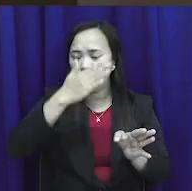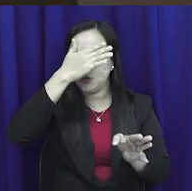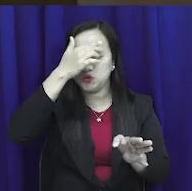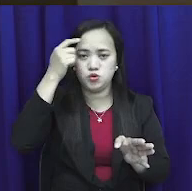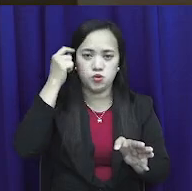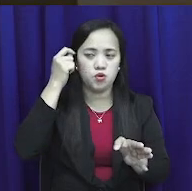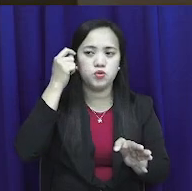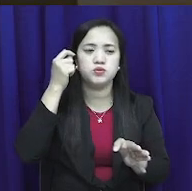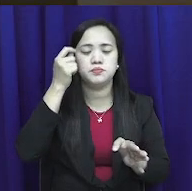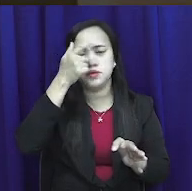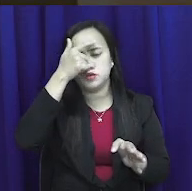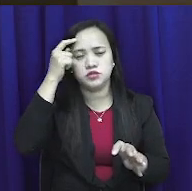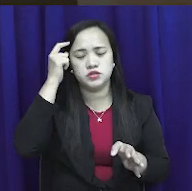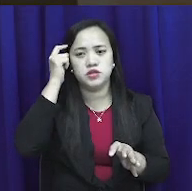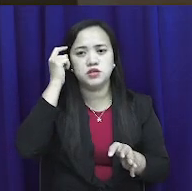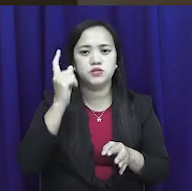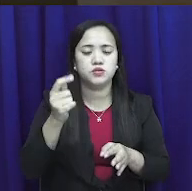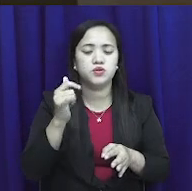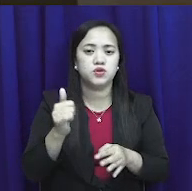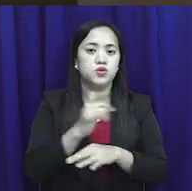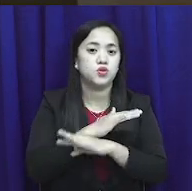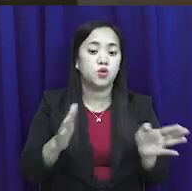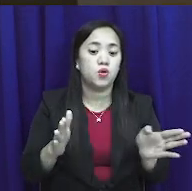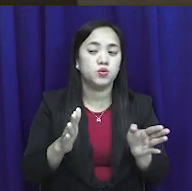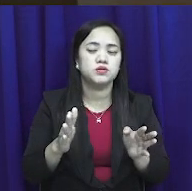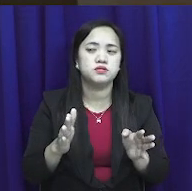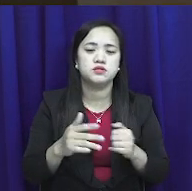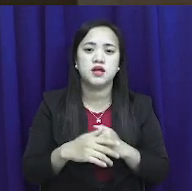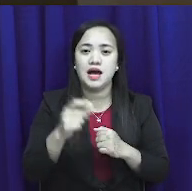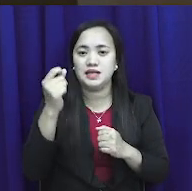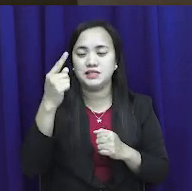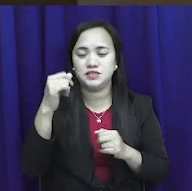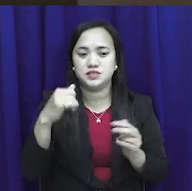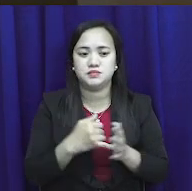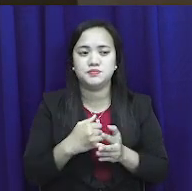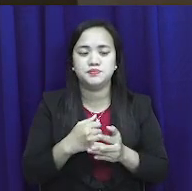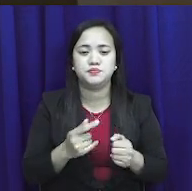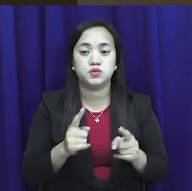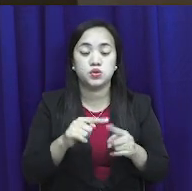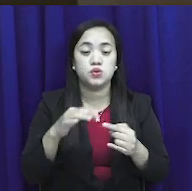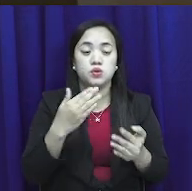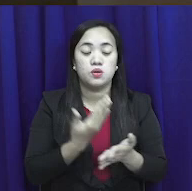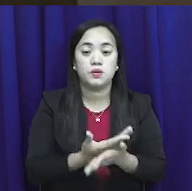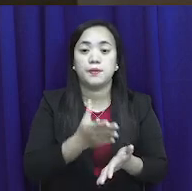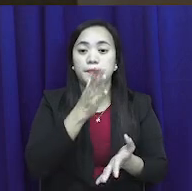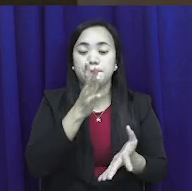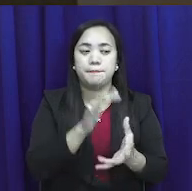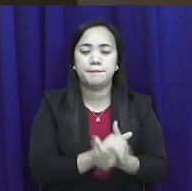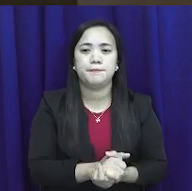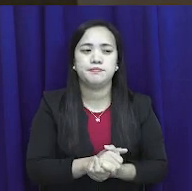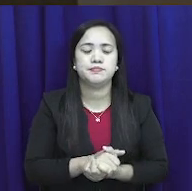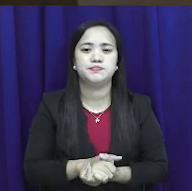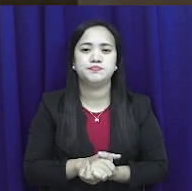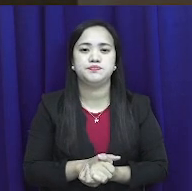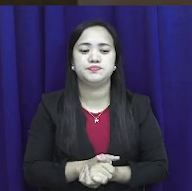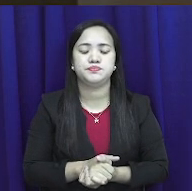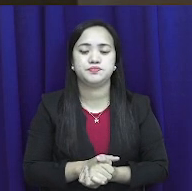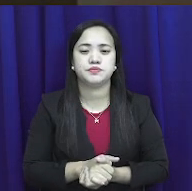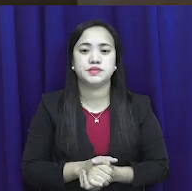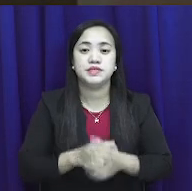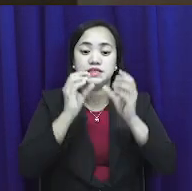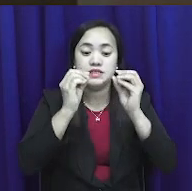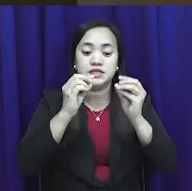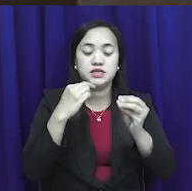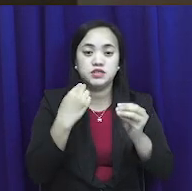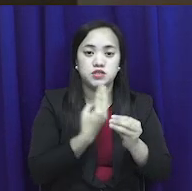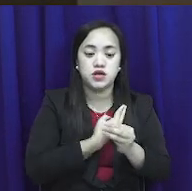tayo naman din na nag-aaral ng ganito ay paintindi na balik tayo doun sa sinasabi ko po sa ating mga asawa nabanggit lang kasi nio m'am siin yan Alam niyo tinuturuan tayo ni